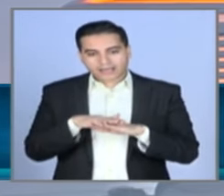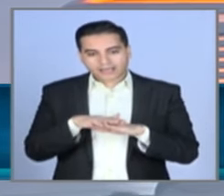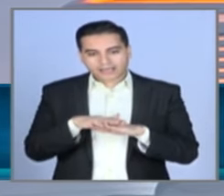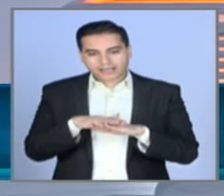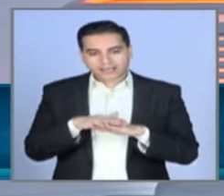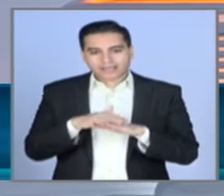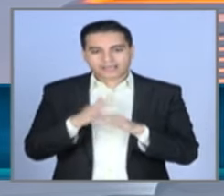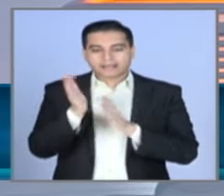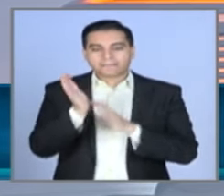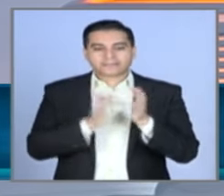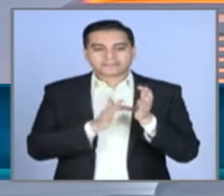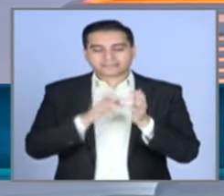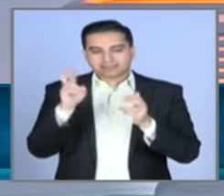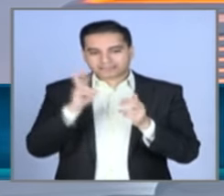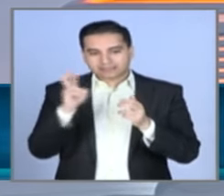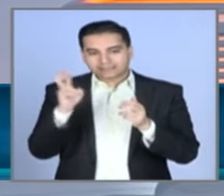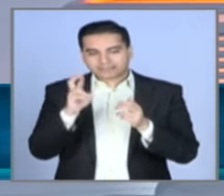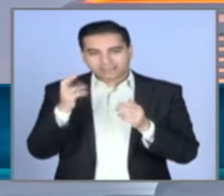السيد المسيح،